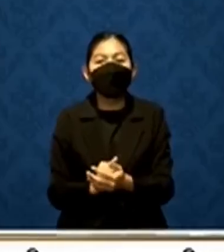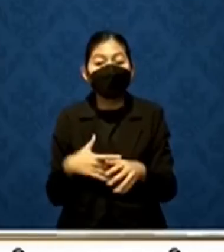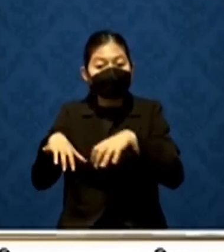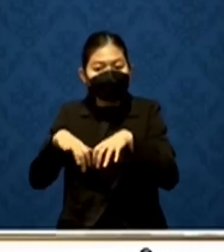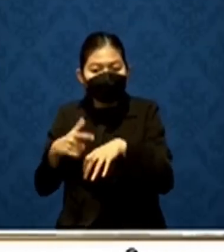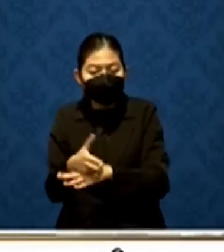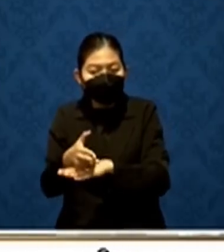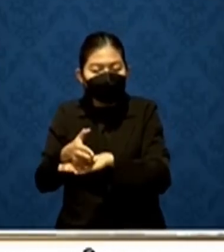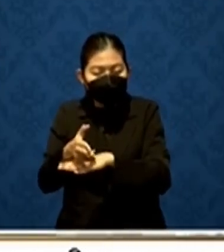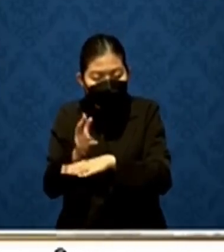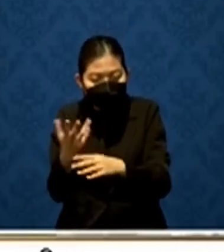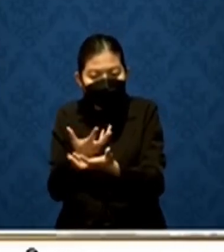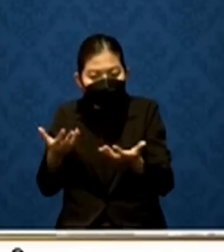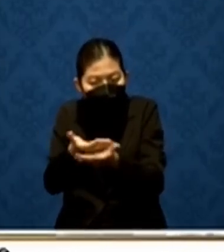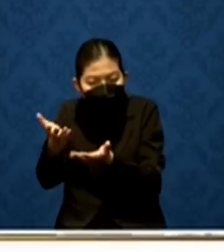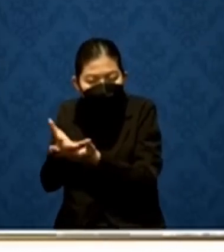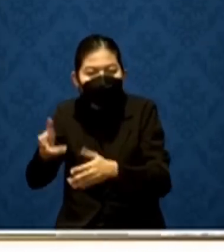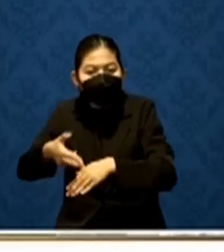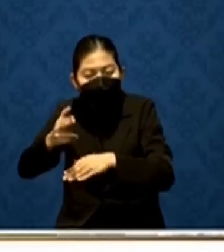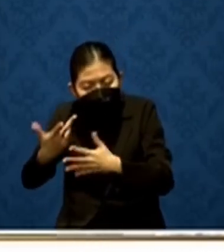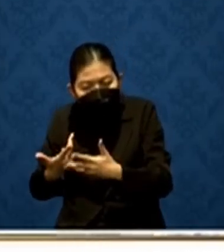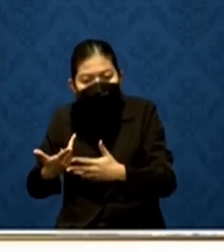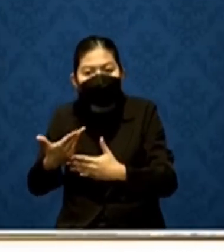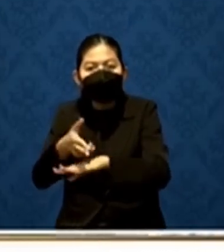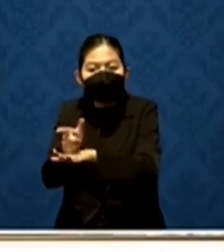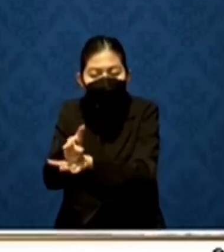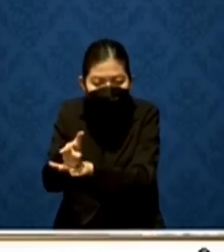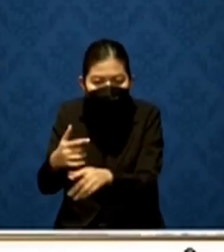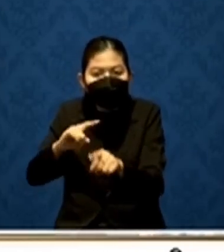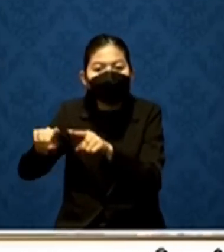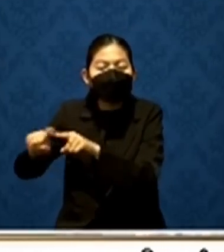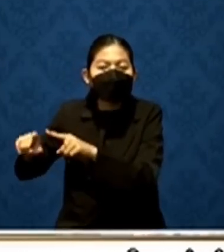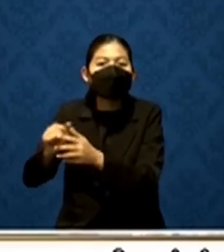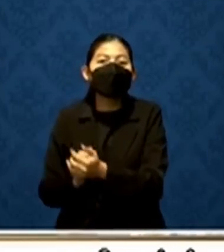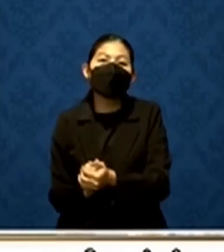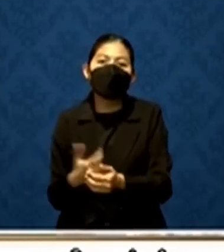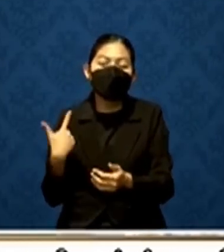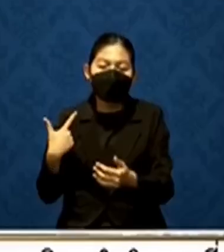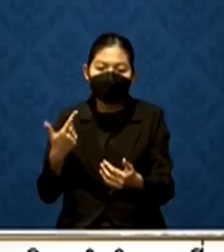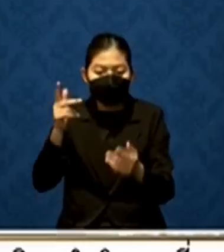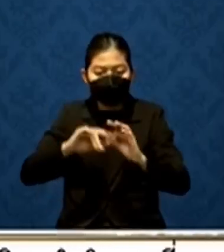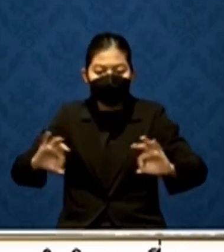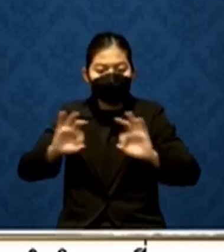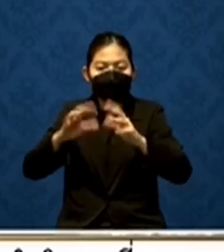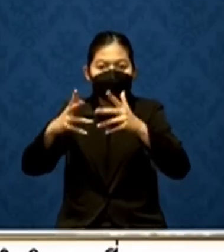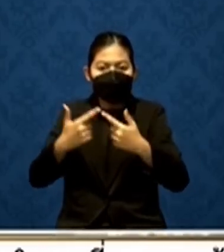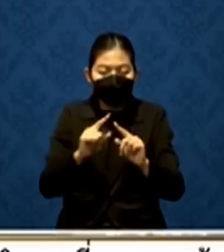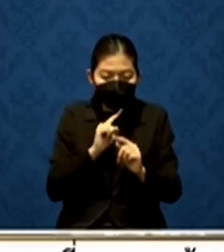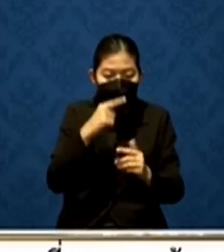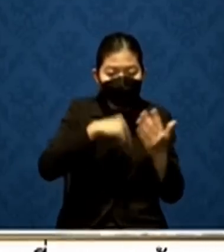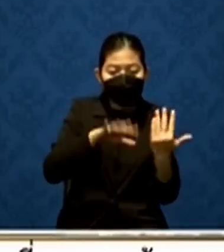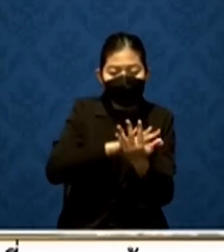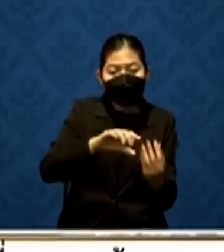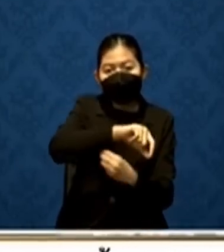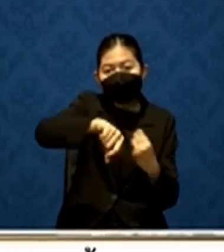อาวุธยุทโธปกรณ์ที่มีความจำเป็นต่อภารกิจของประเทศในภาวะที่ประเทศมีปัญหาด้านเศรษฐกิจที่